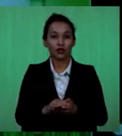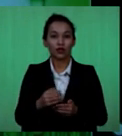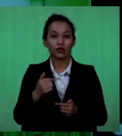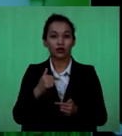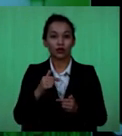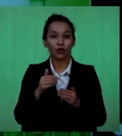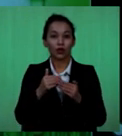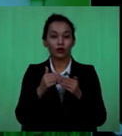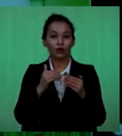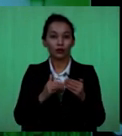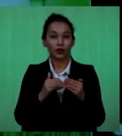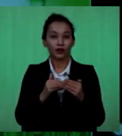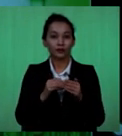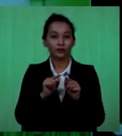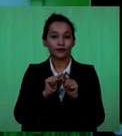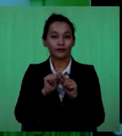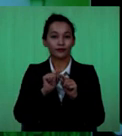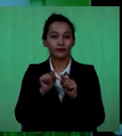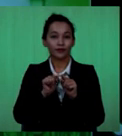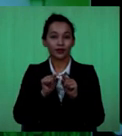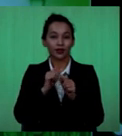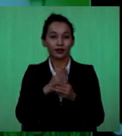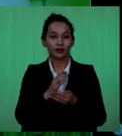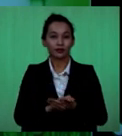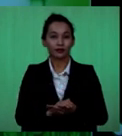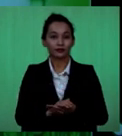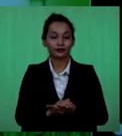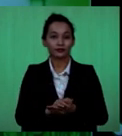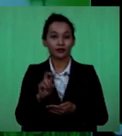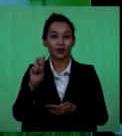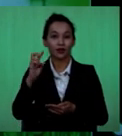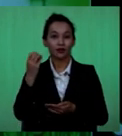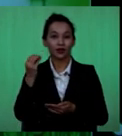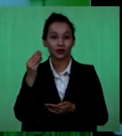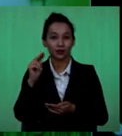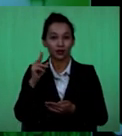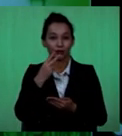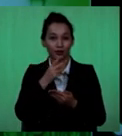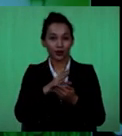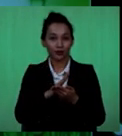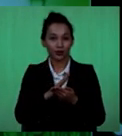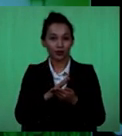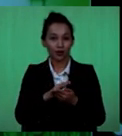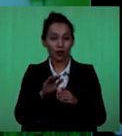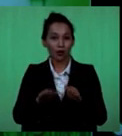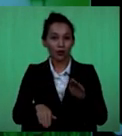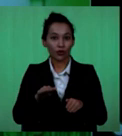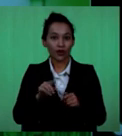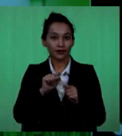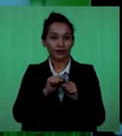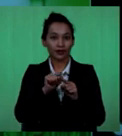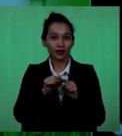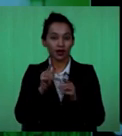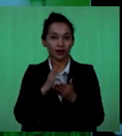tomonida yirik tikanlari bor. Hech kuzatganmisiz beshik tervatarni? Haqiqatan ham uning oyoqlarida tikanlari bor, to'g'rimi?